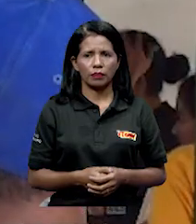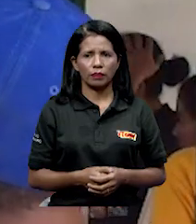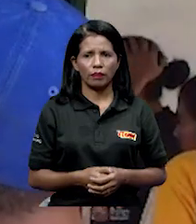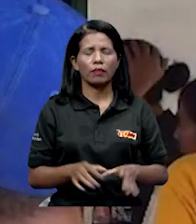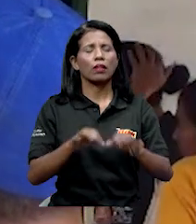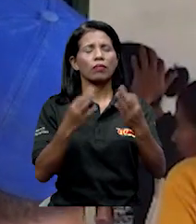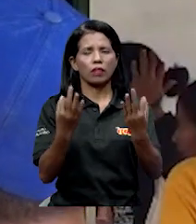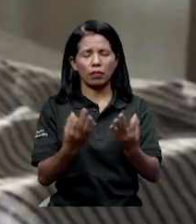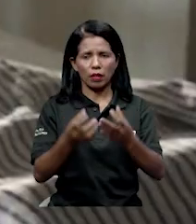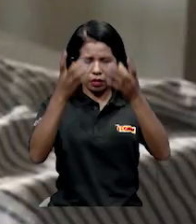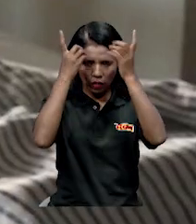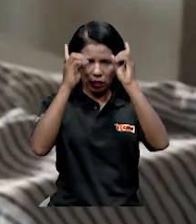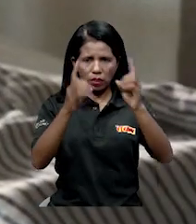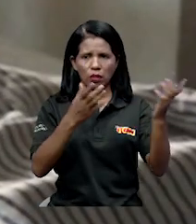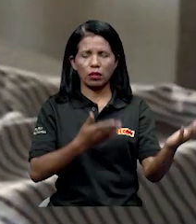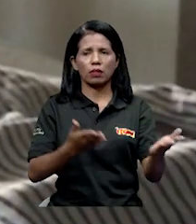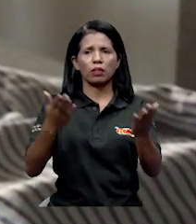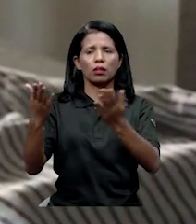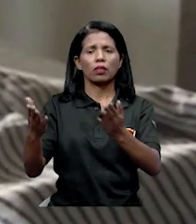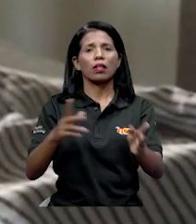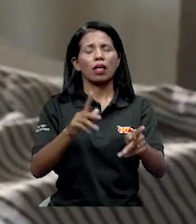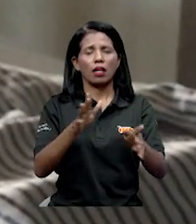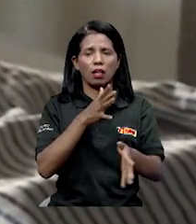Família Matabian decide transporta aqueles Matabian